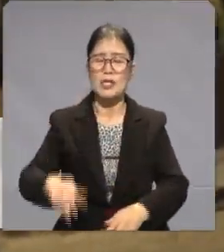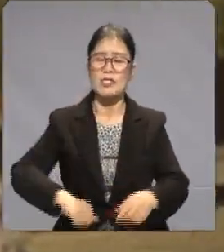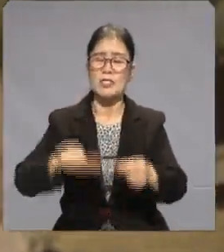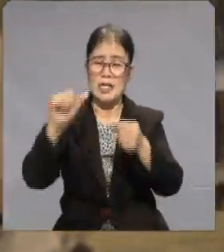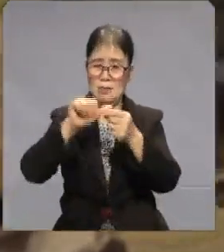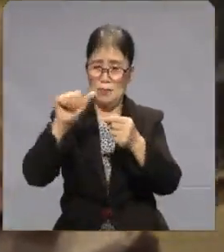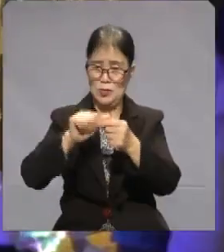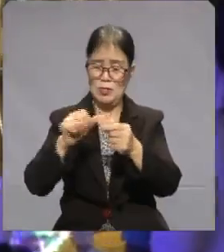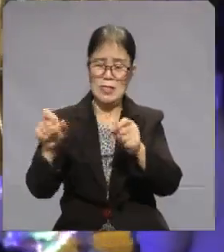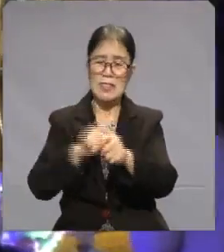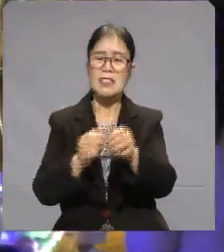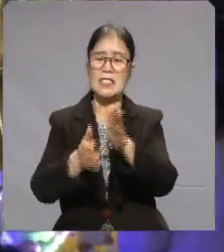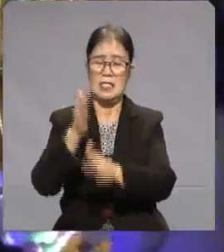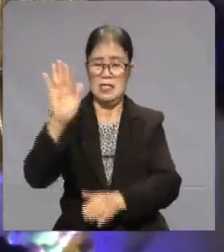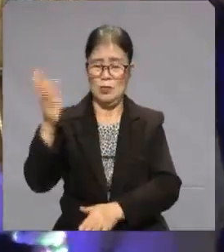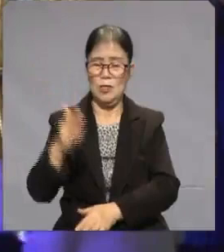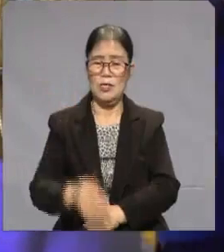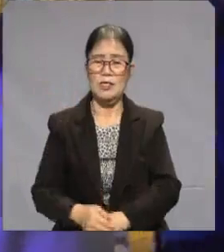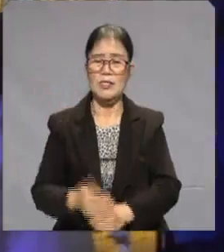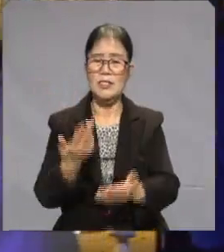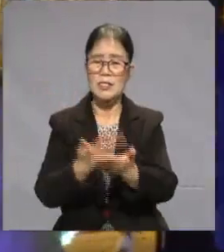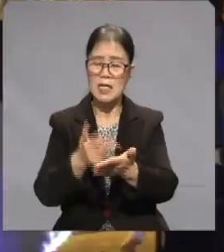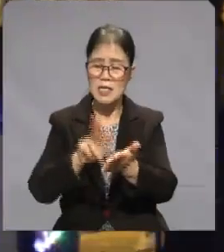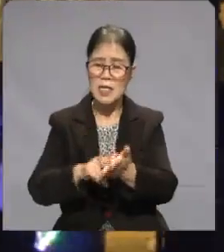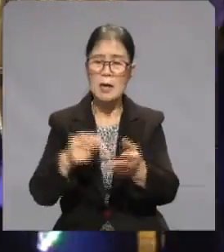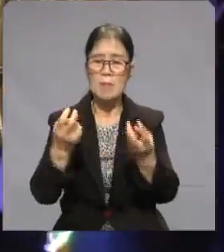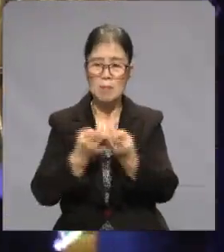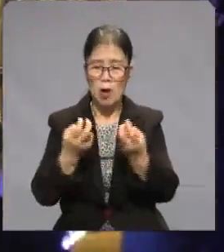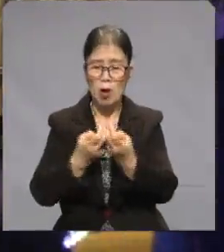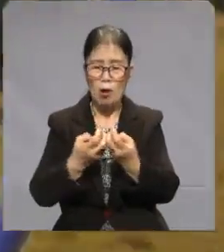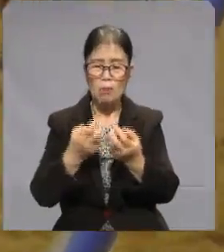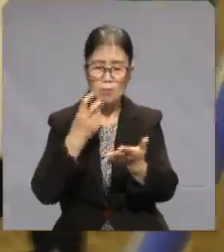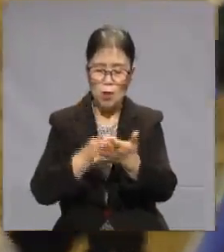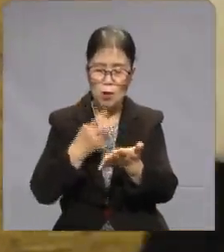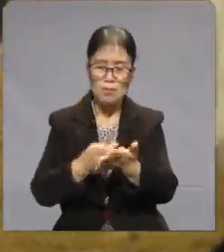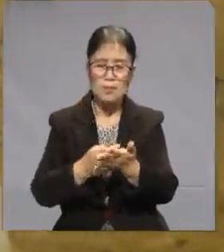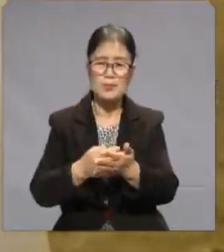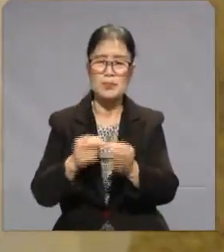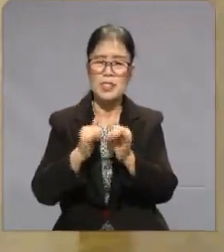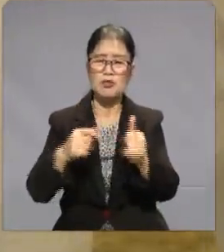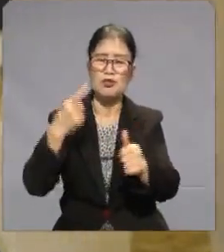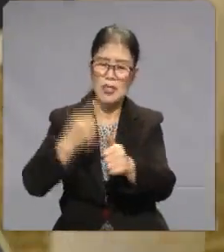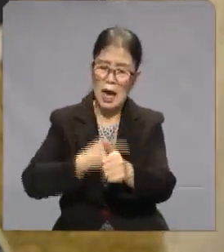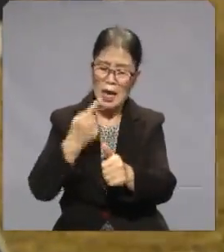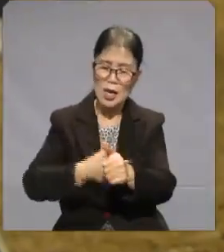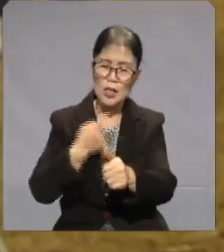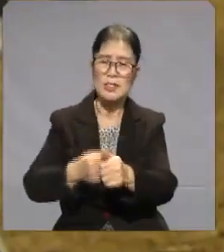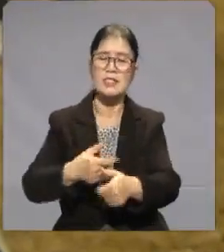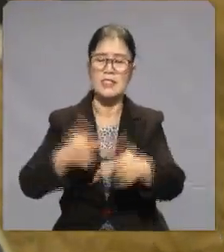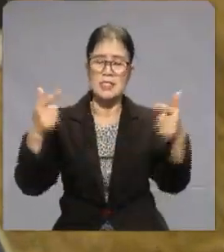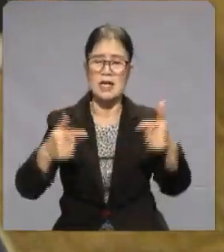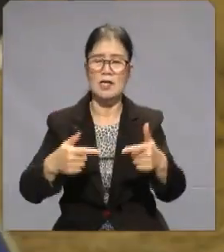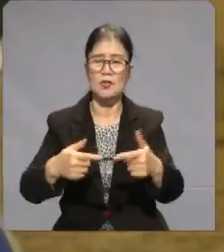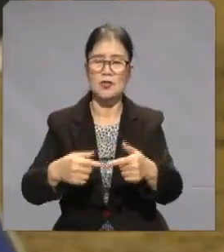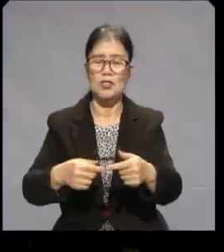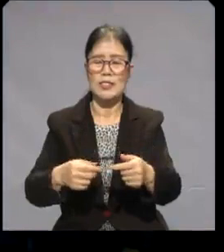번째. 개정된 지방자치법이 시행된 뒤 인구 자연 증가로 특례시가 되는 첫 번째